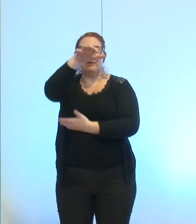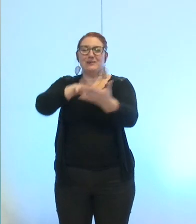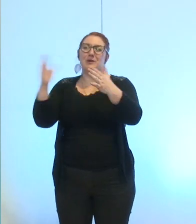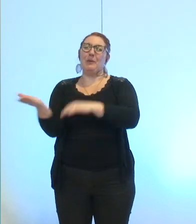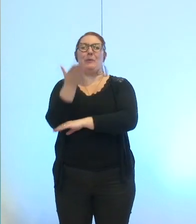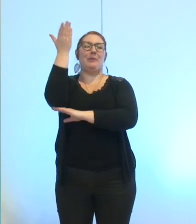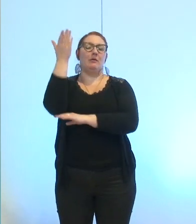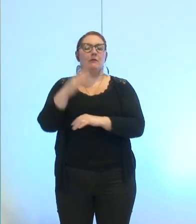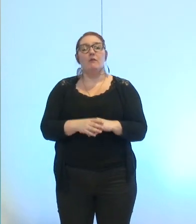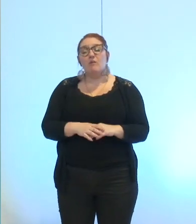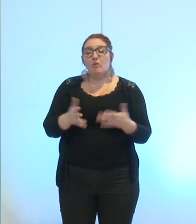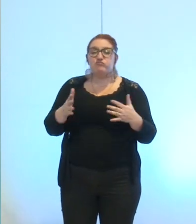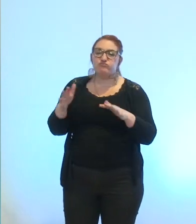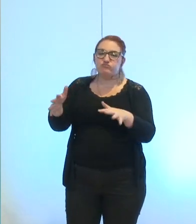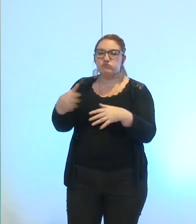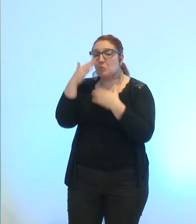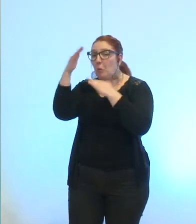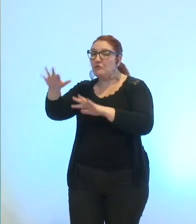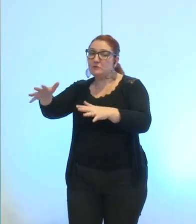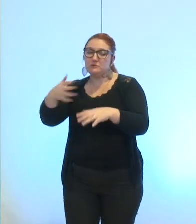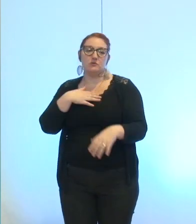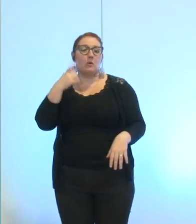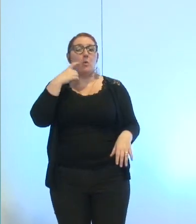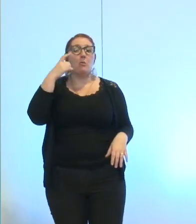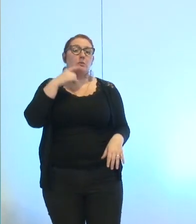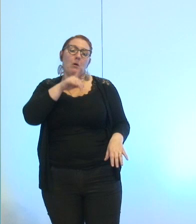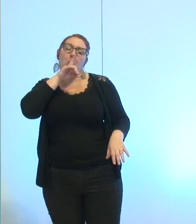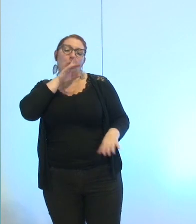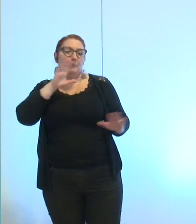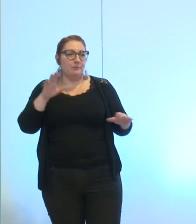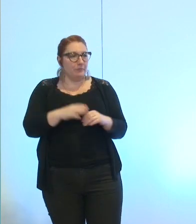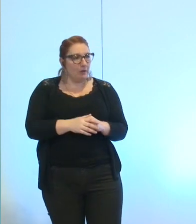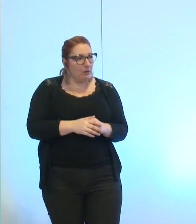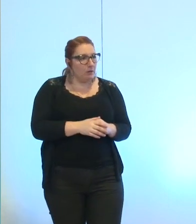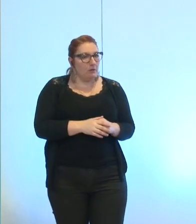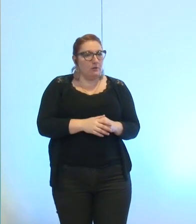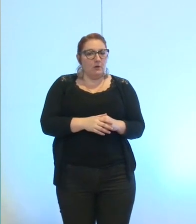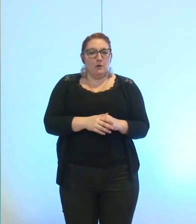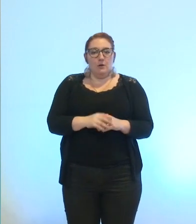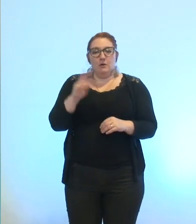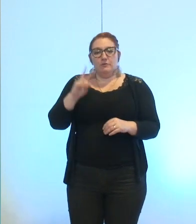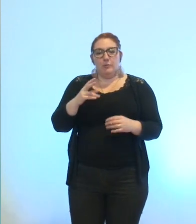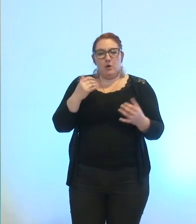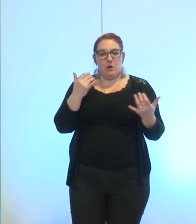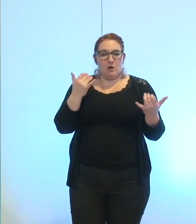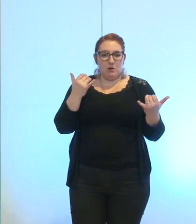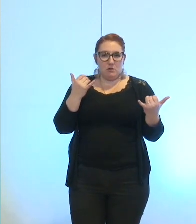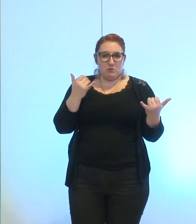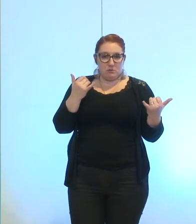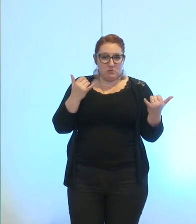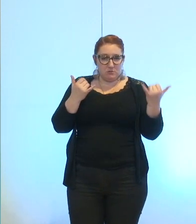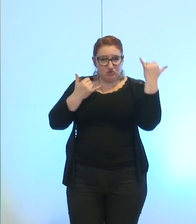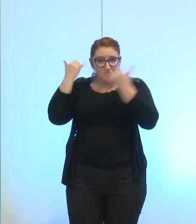résultat je ne ferai donc aucun commentaire à ce sujet j'ai du mal à imaginer que no nos fonctionnaires